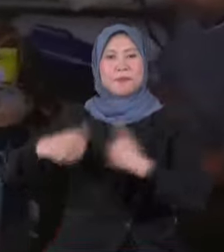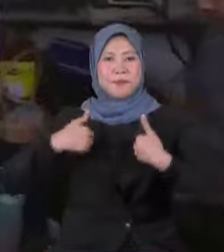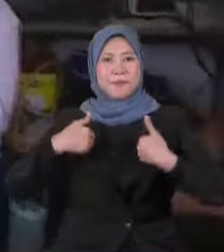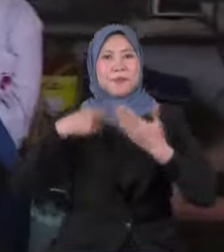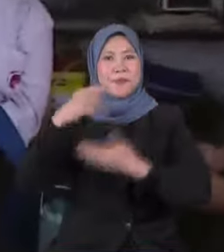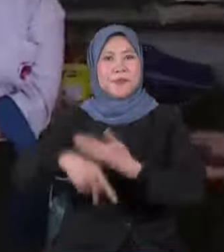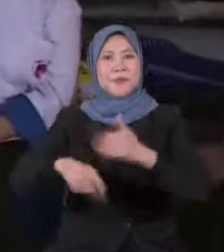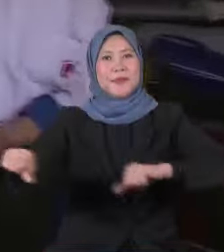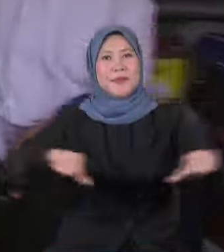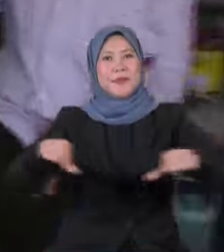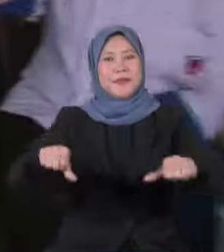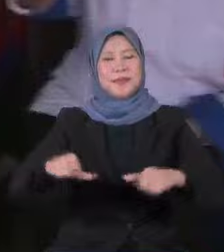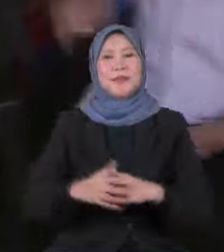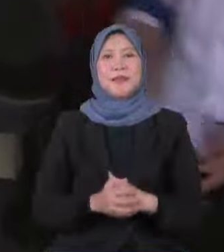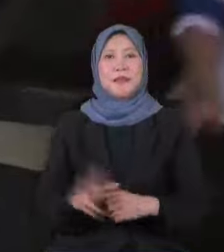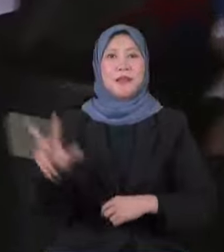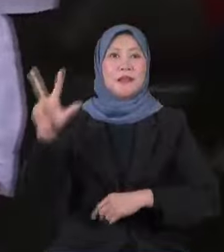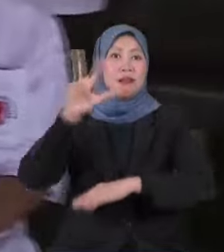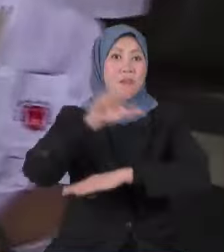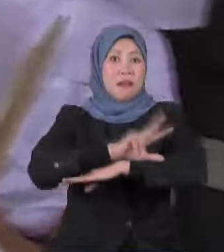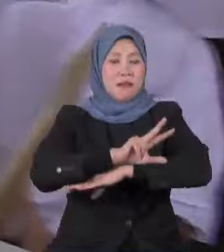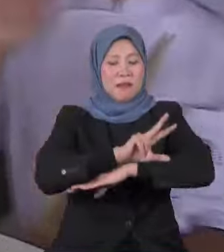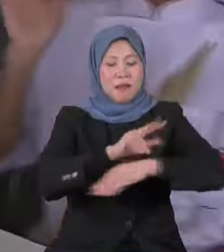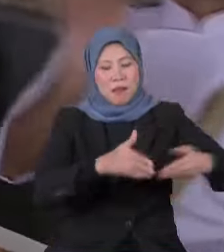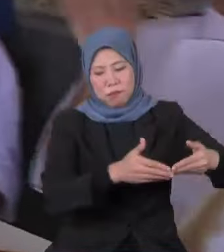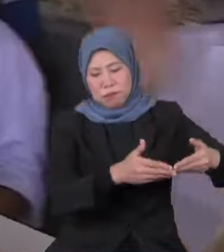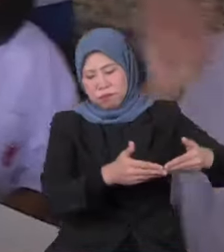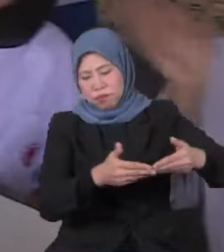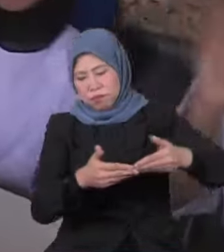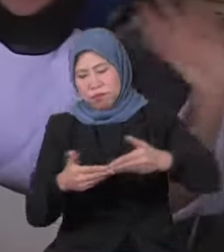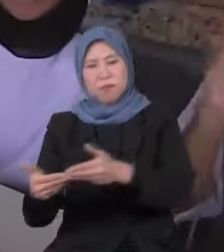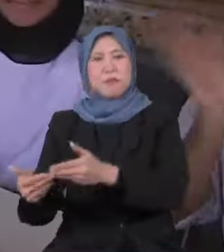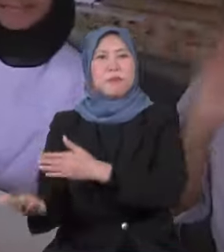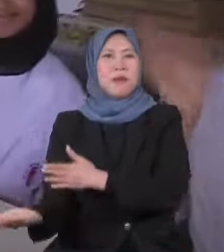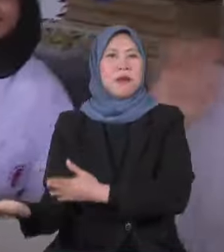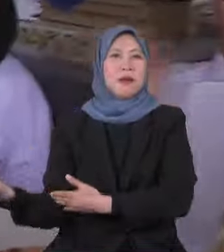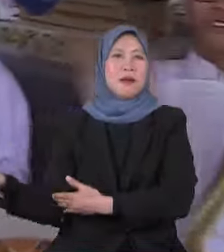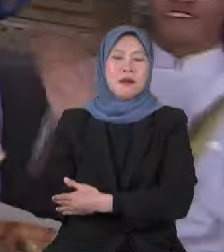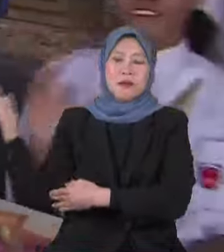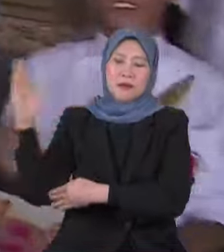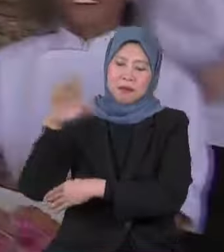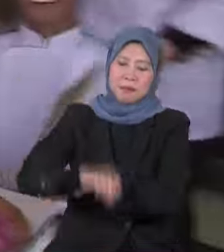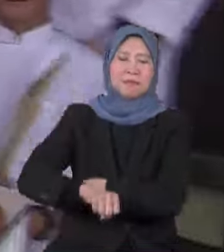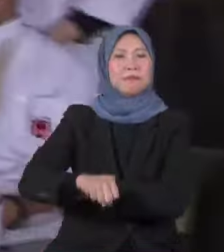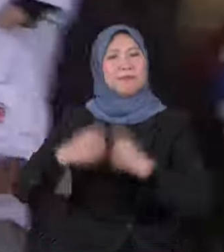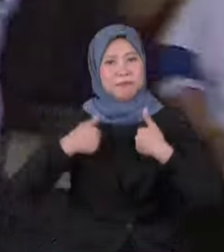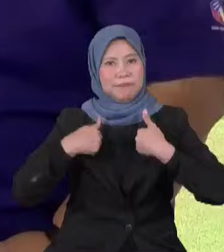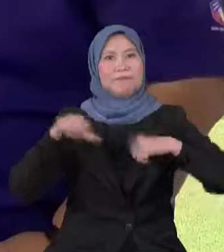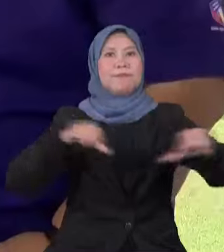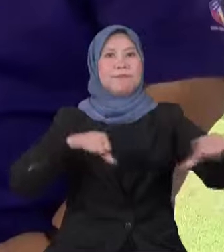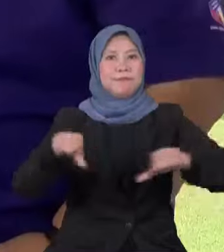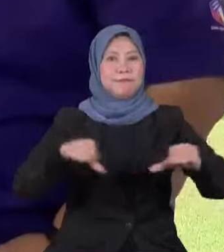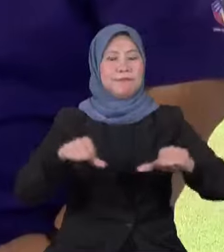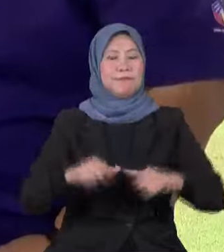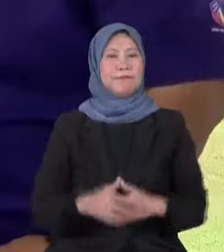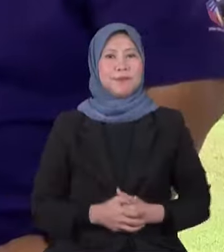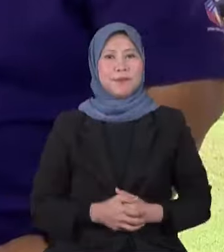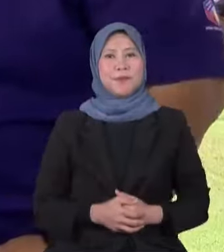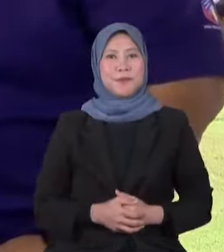juga, esok pun sama juga. Tiga hari berturut-turut ini daripada pagi sampai ke malam. Betul. Baik, kalau kita lihat dia Encik